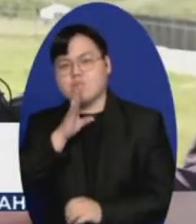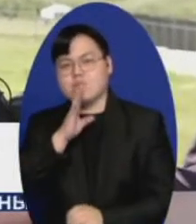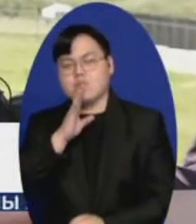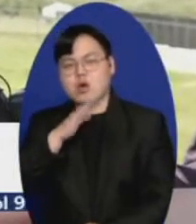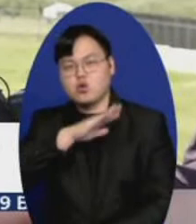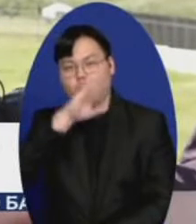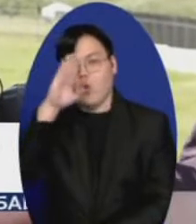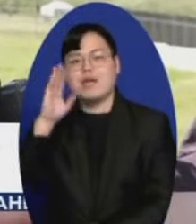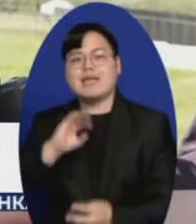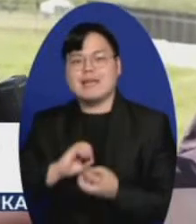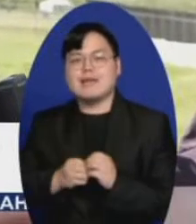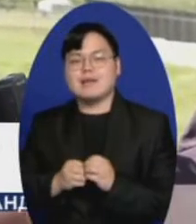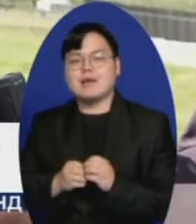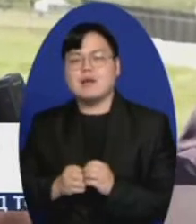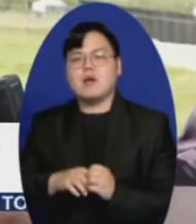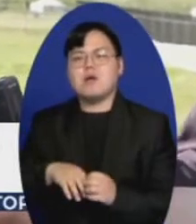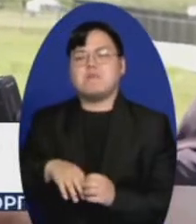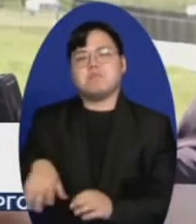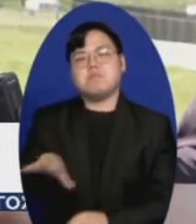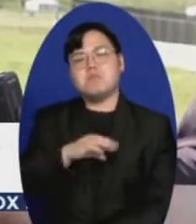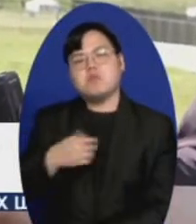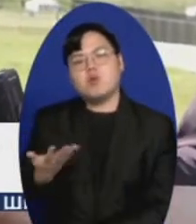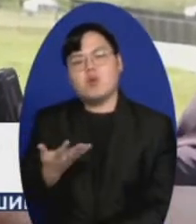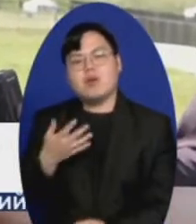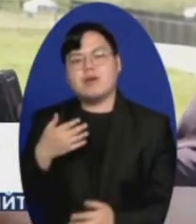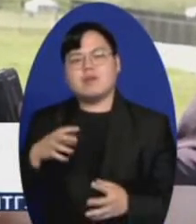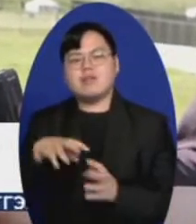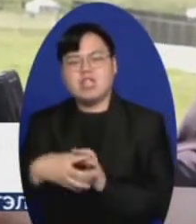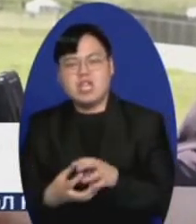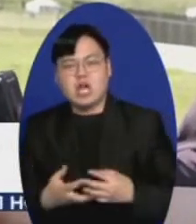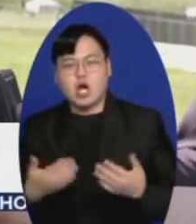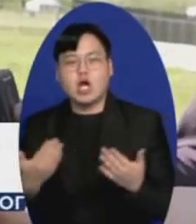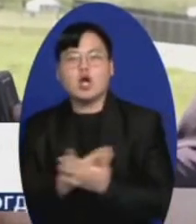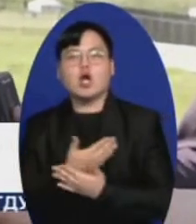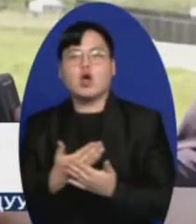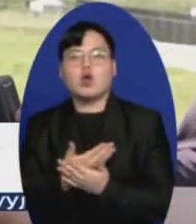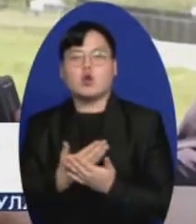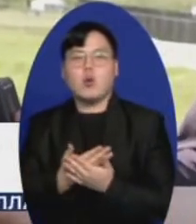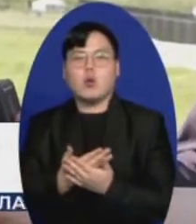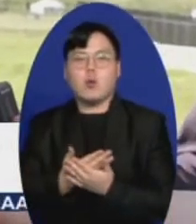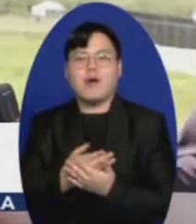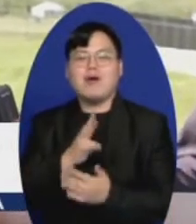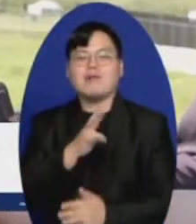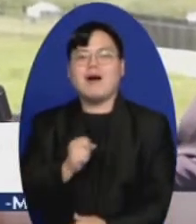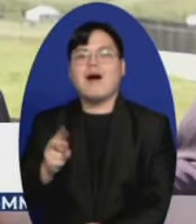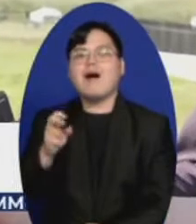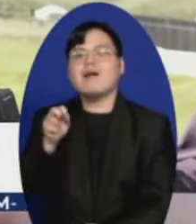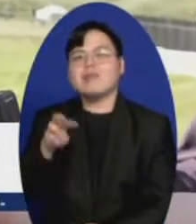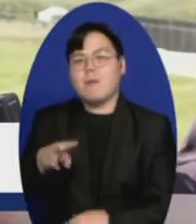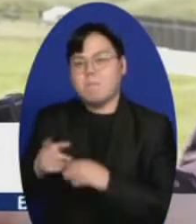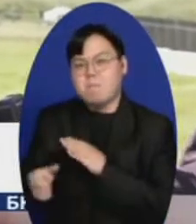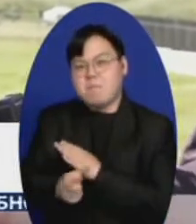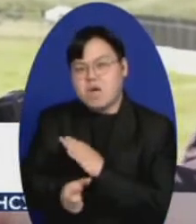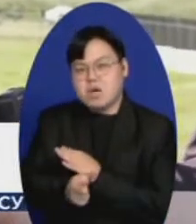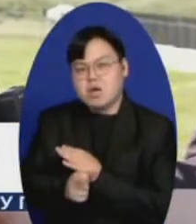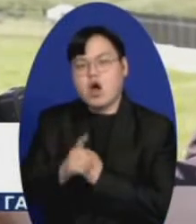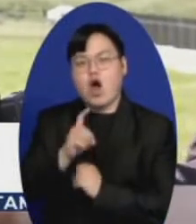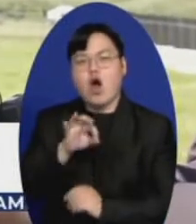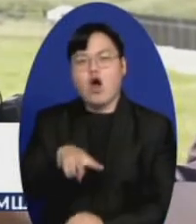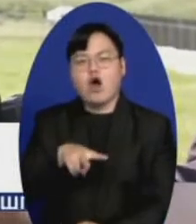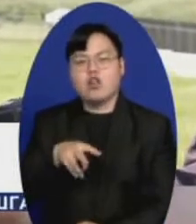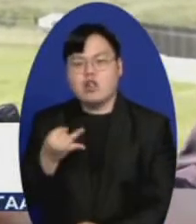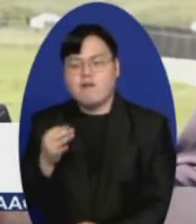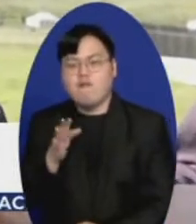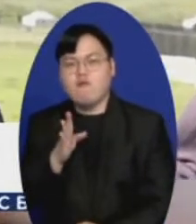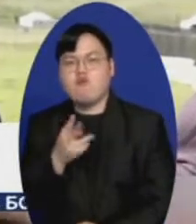болно. Бид нар дэлхийн одоо кино наадмын одоо томоохон нэгжлэлтэнгүүдтэй за Холливуудын бас томоохон